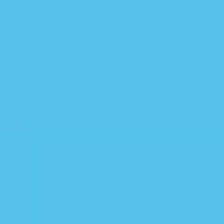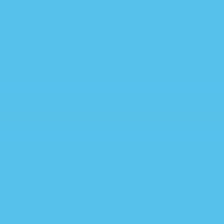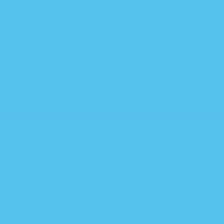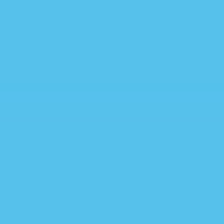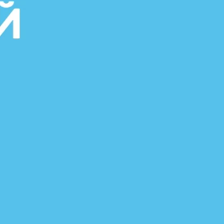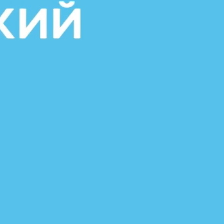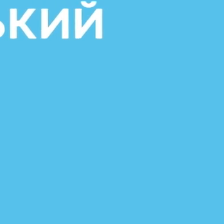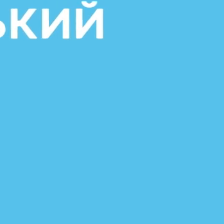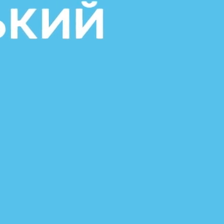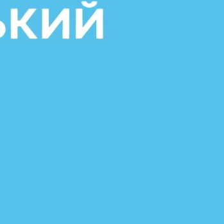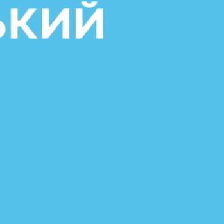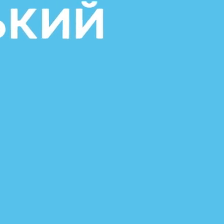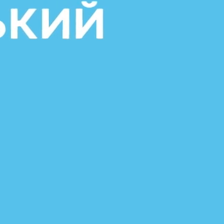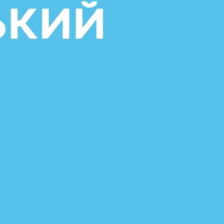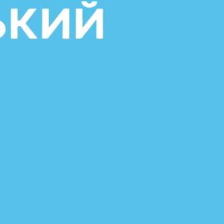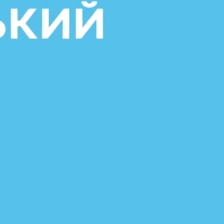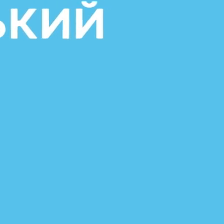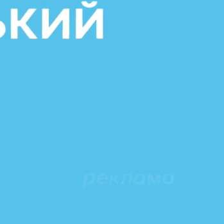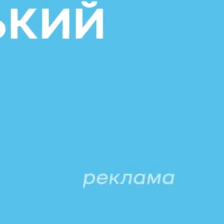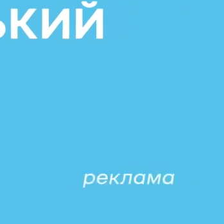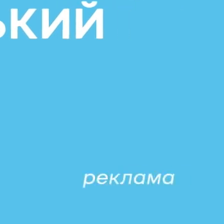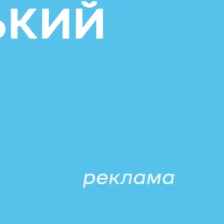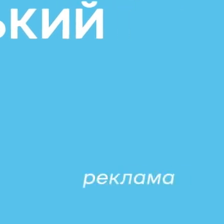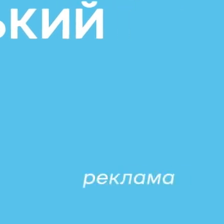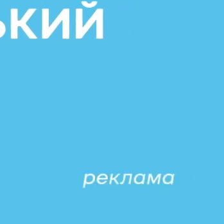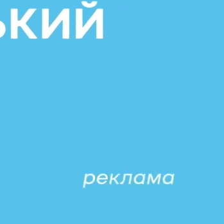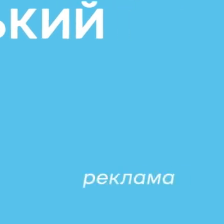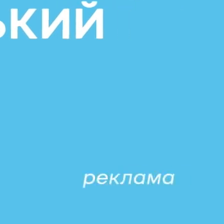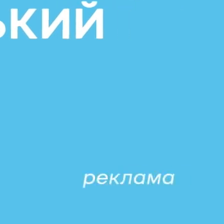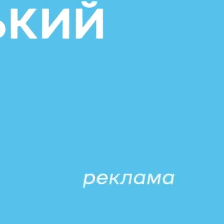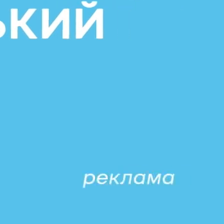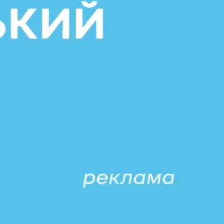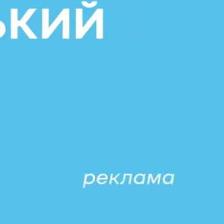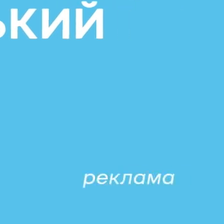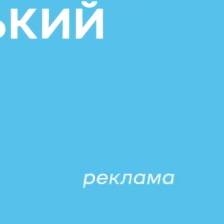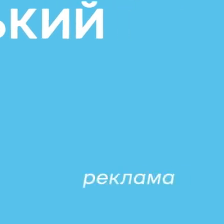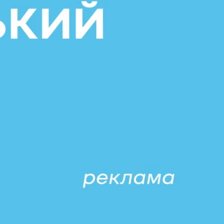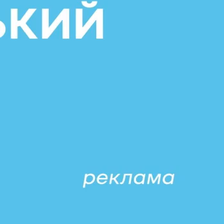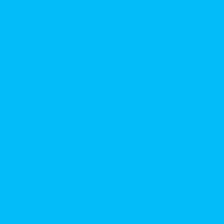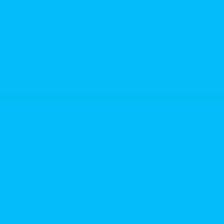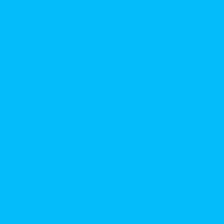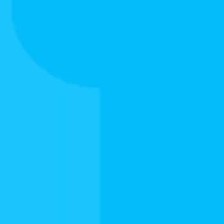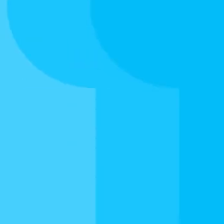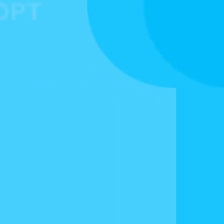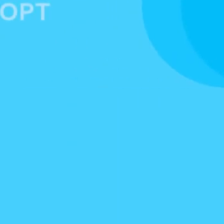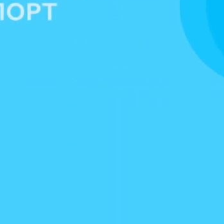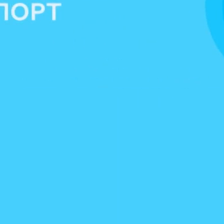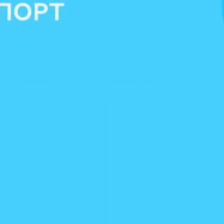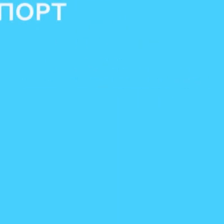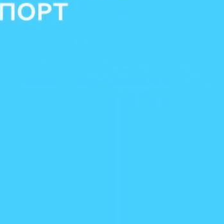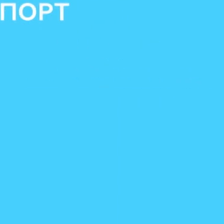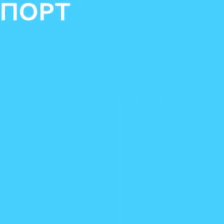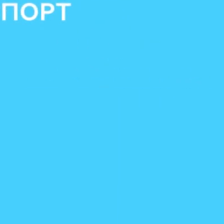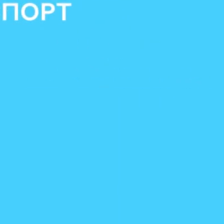ви дивитеся суспільних Хмельницький підписуйтесь на суспільних Хмельницький у соцмережах час